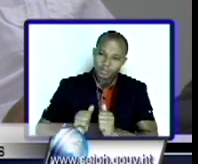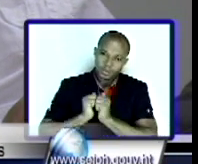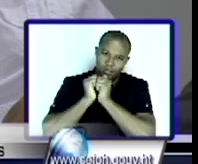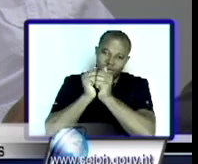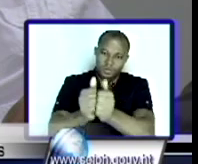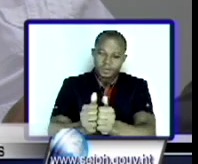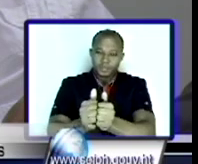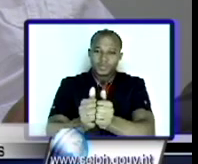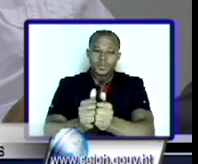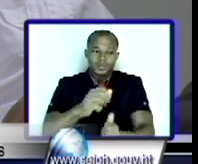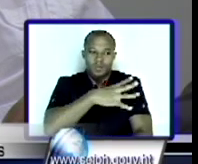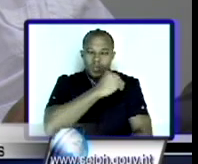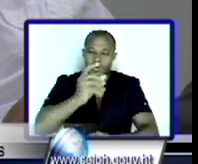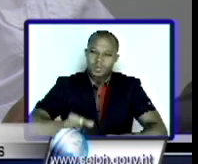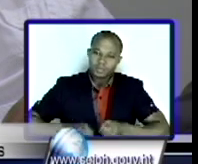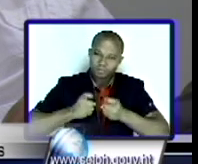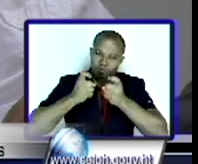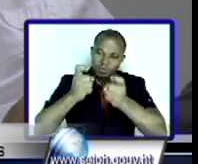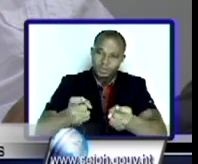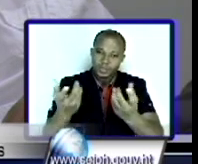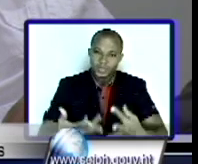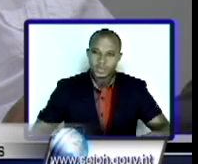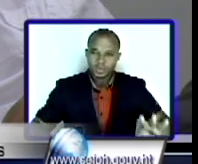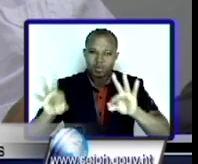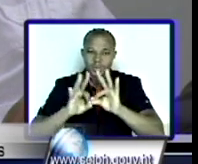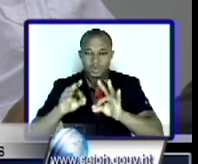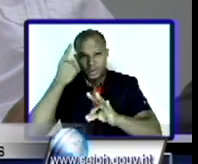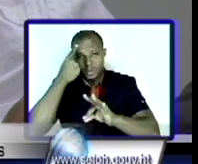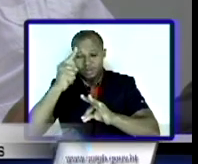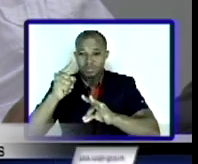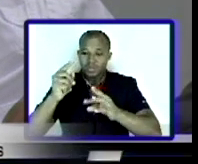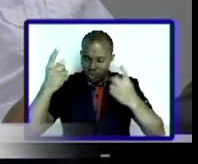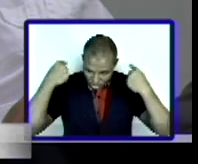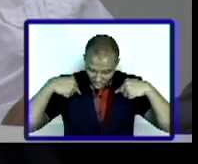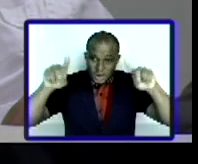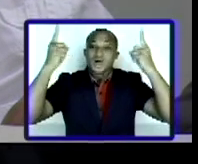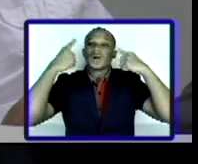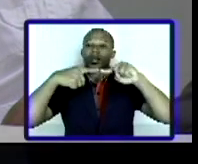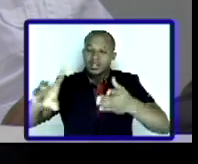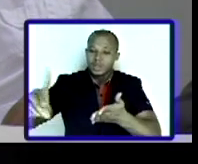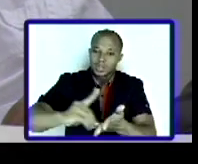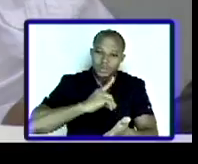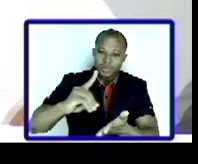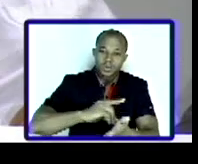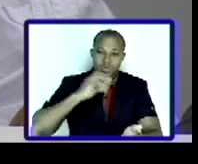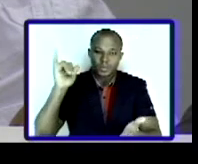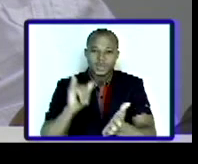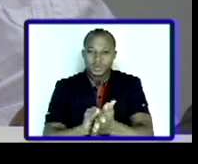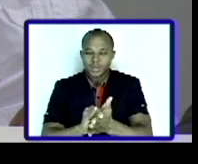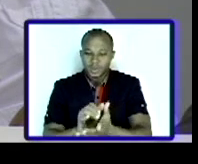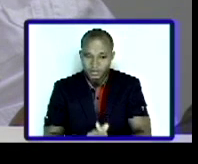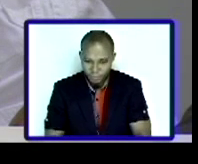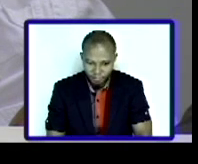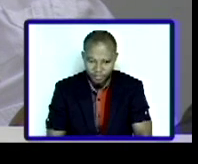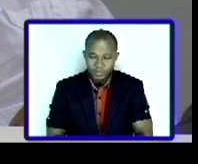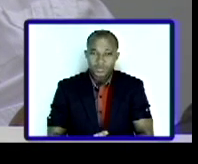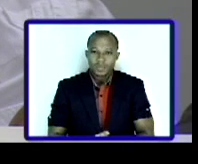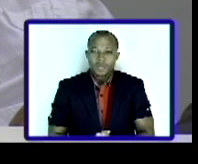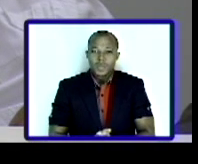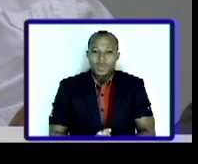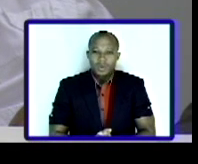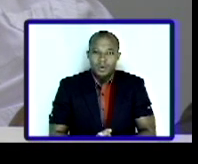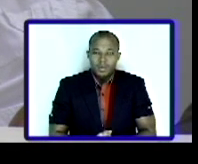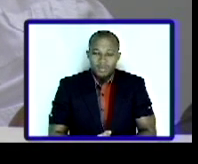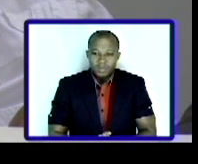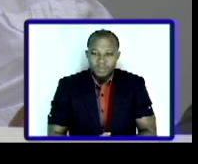leur accompagnement et leur contribution combien importante dans l'élaboration du module. Étant donné la